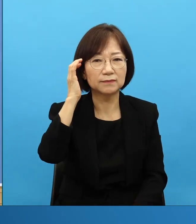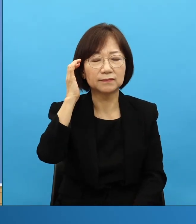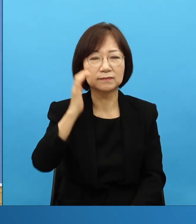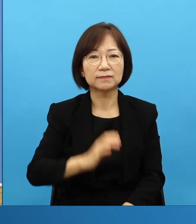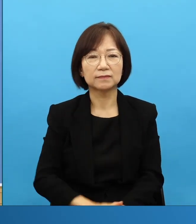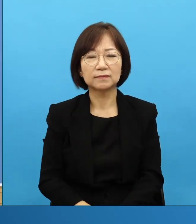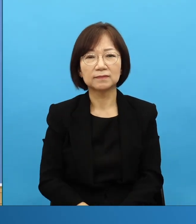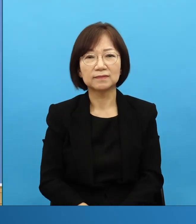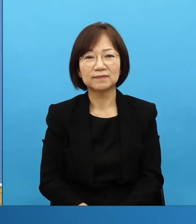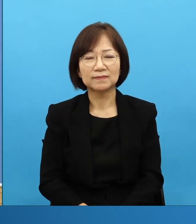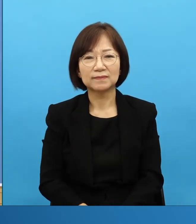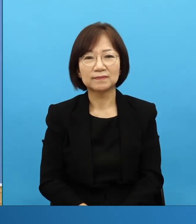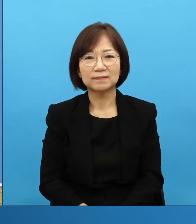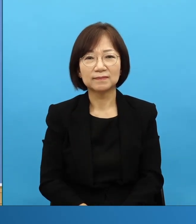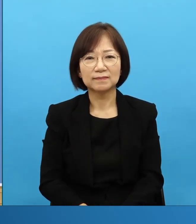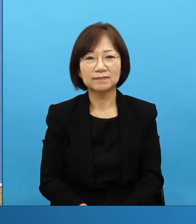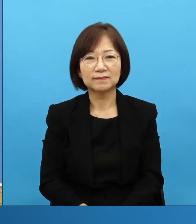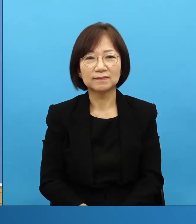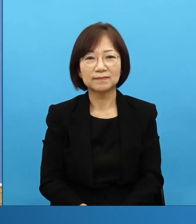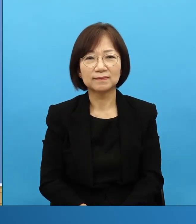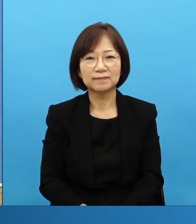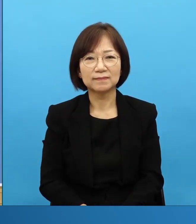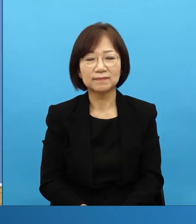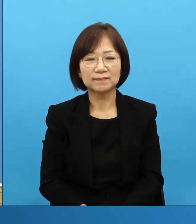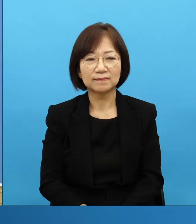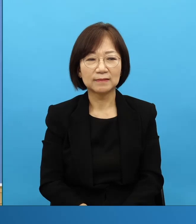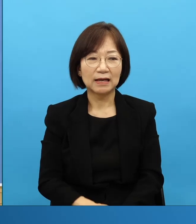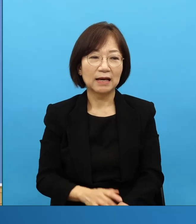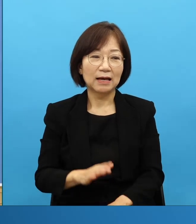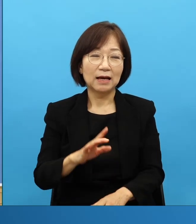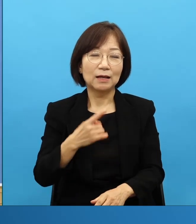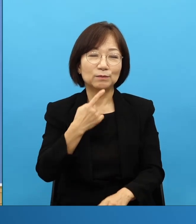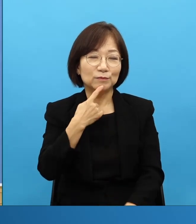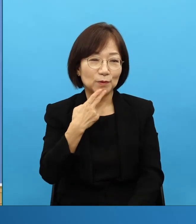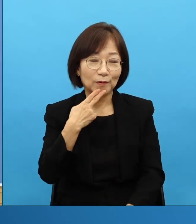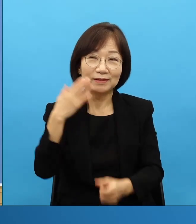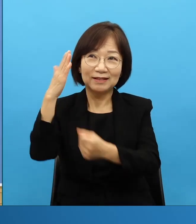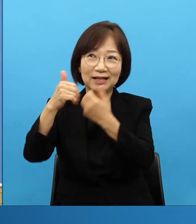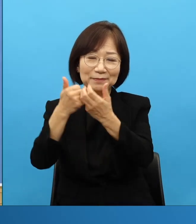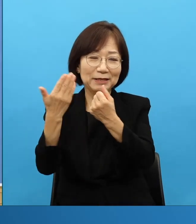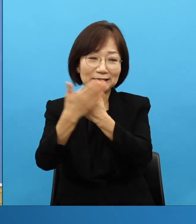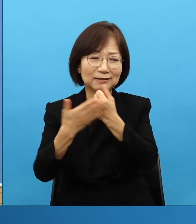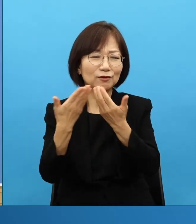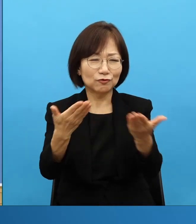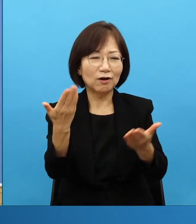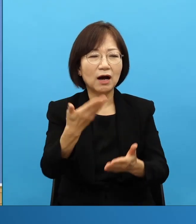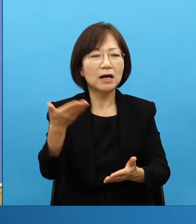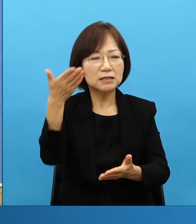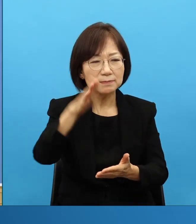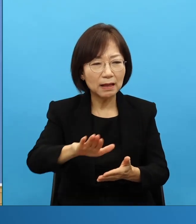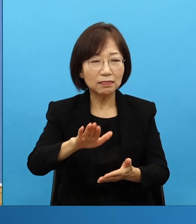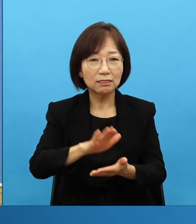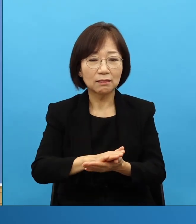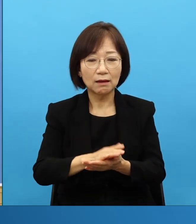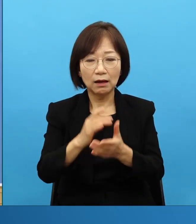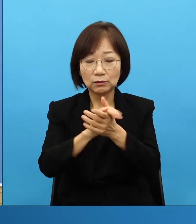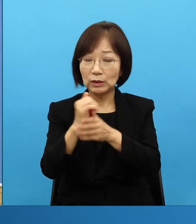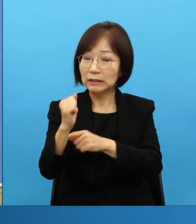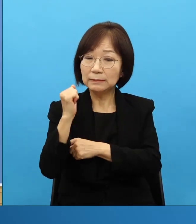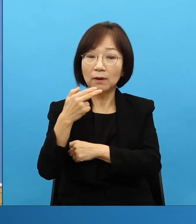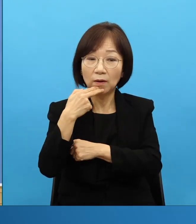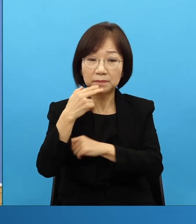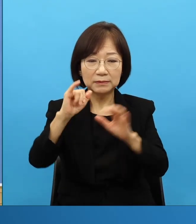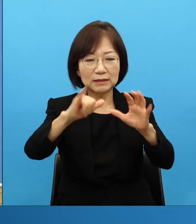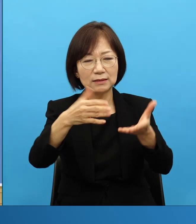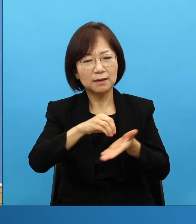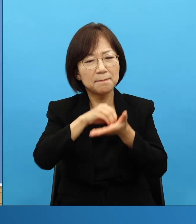their life like that. 은혜로 살지 당연히 어려운 겁니다. And they live on by grace, but of course 오늘 they 여러분 go through 이걸 sufferings. 반드시 회복해내야 돼요. And so